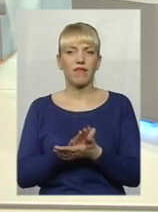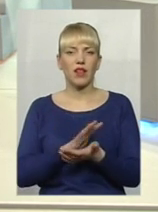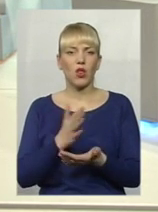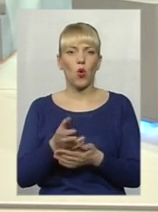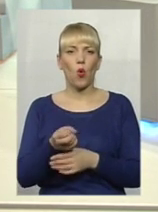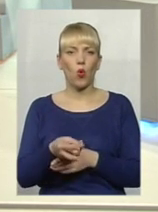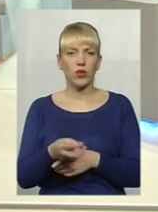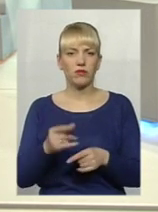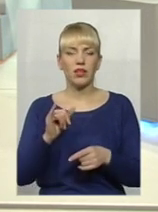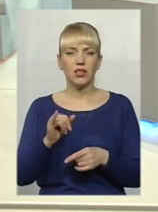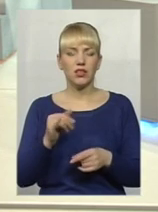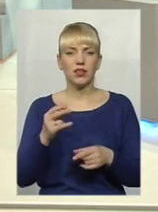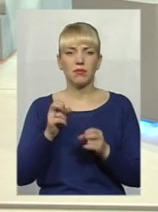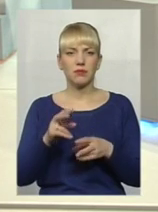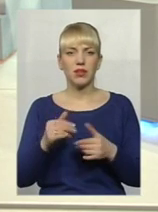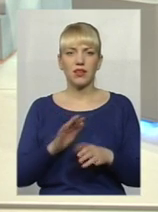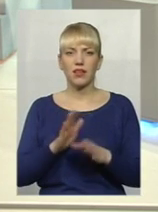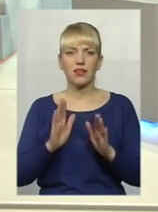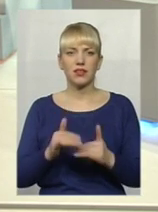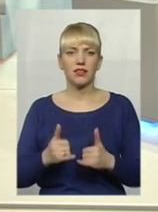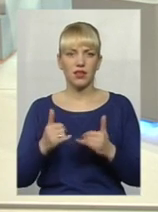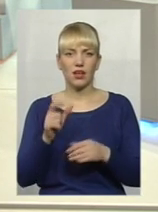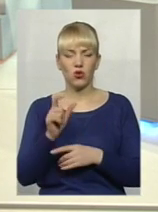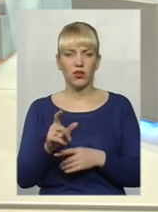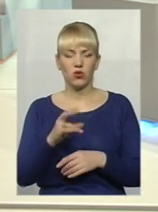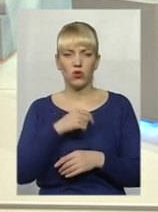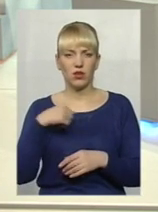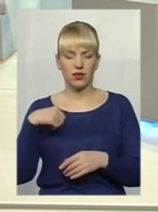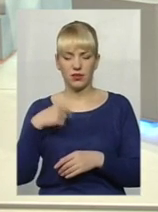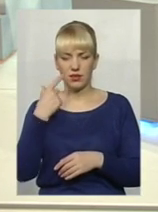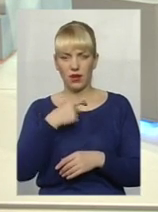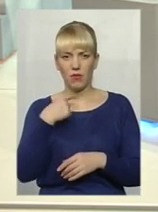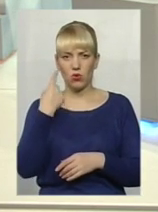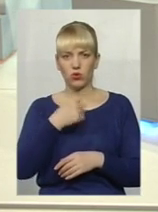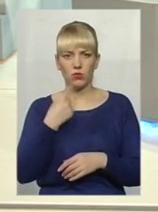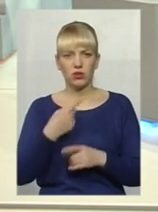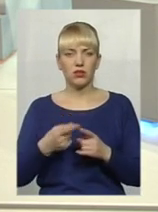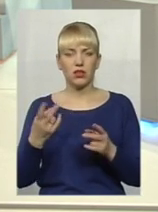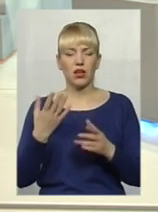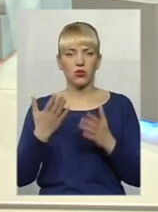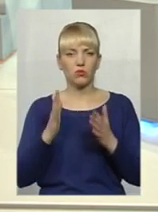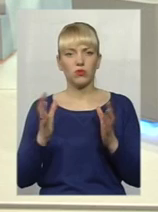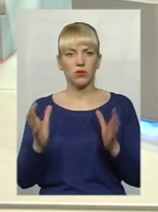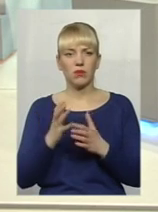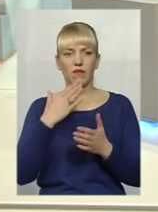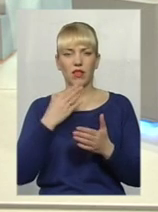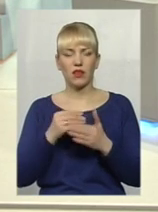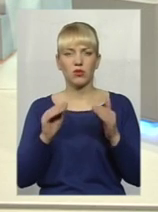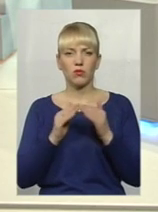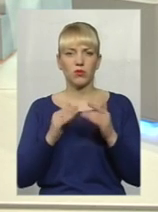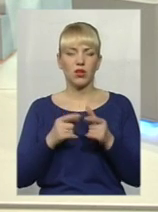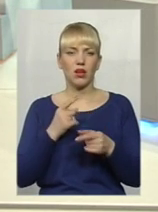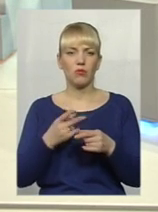небезпечність не тільки для людини, зокрема, для себе особисто, якщо ми будемо зберігати в власному будинку або